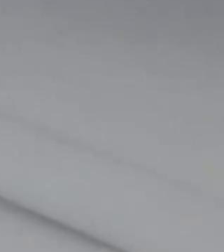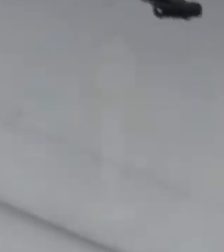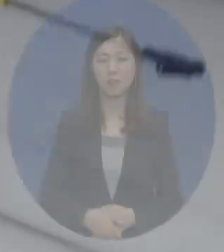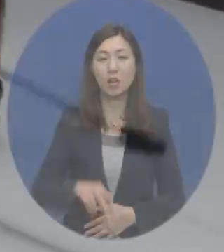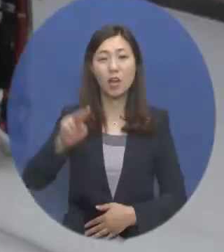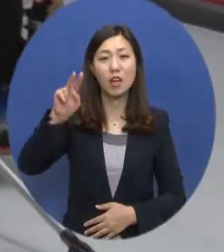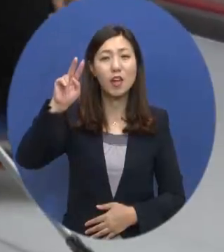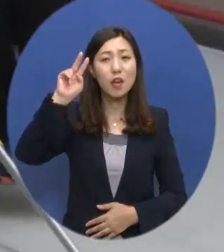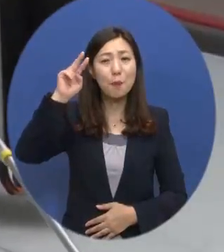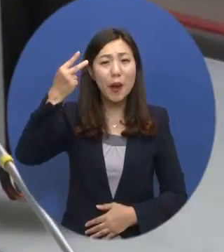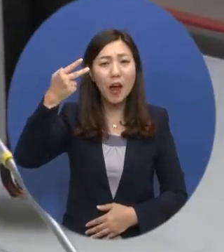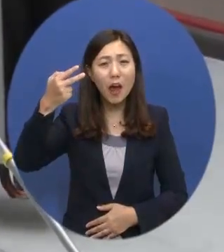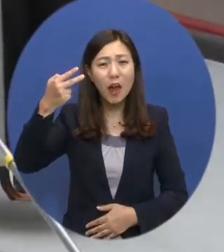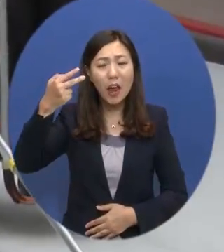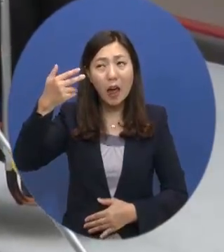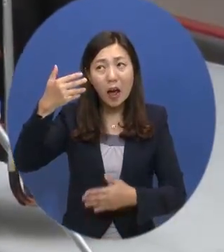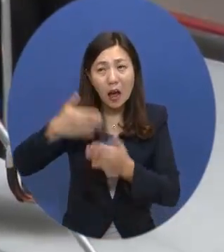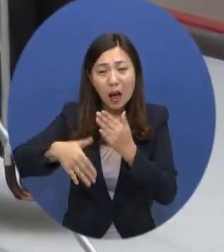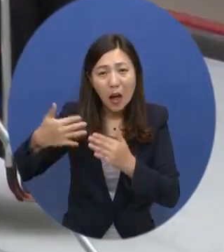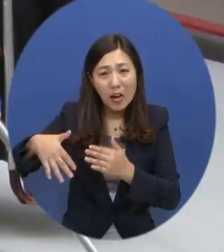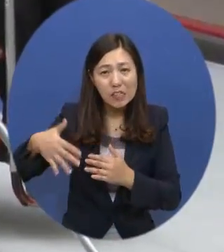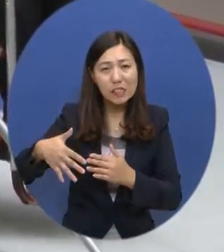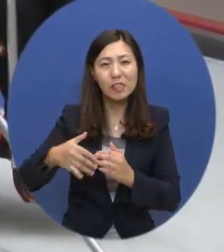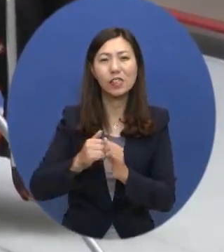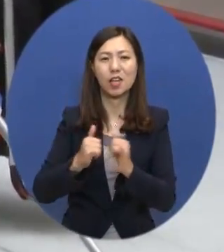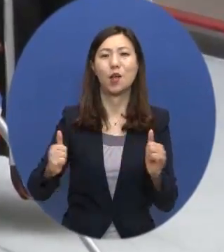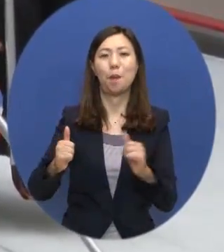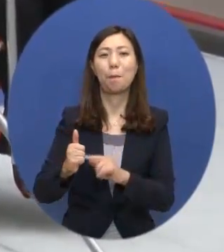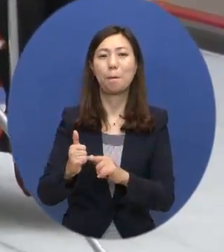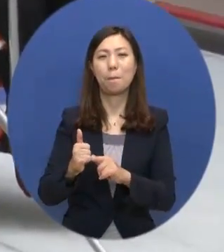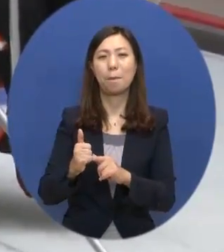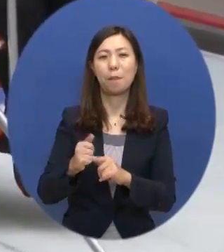200여일도 채 남지 않은 평창 동계 패럴림픽.